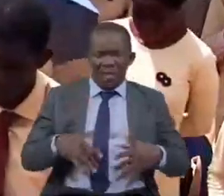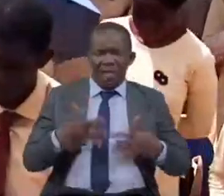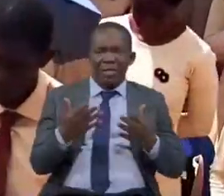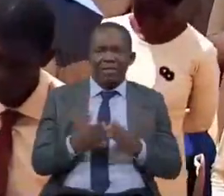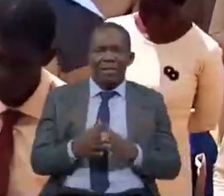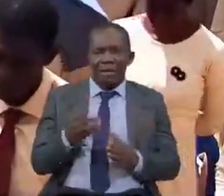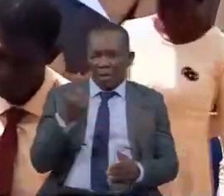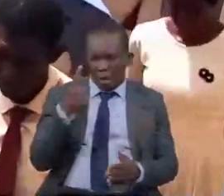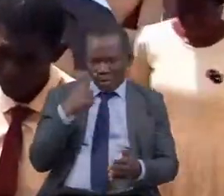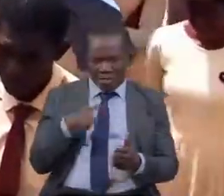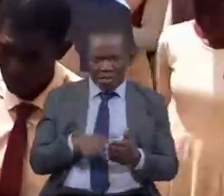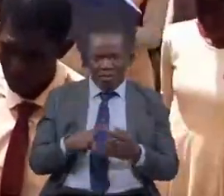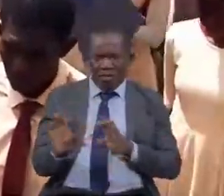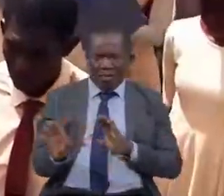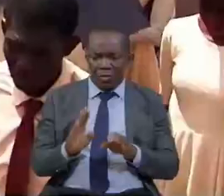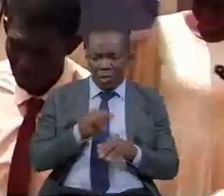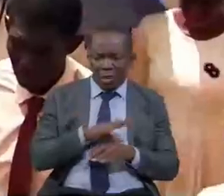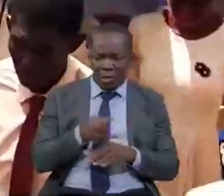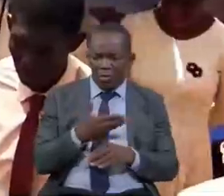Observe et mets en pratique.